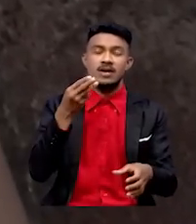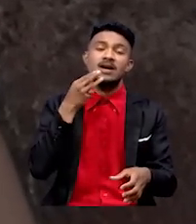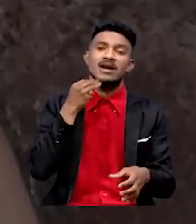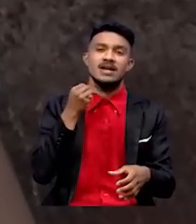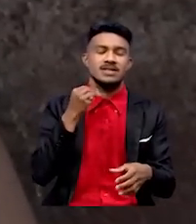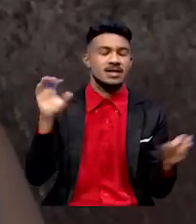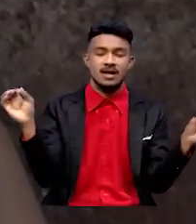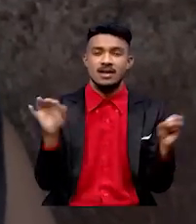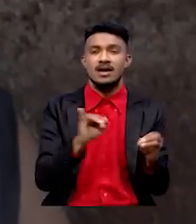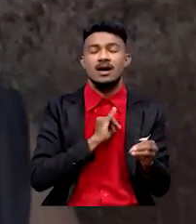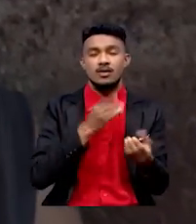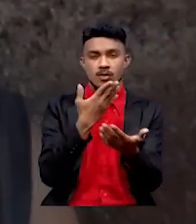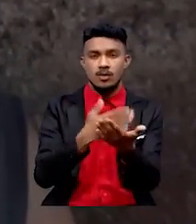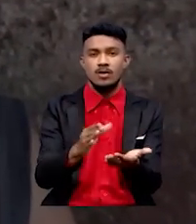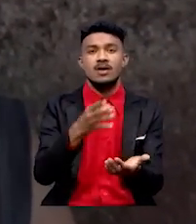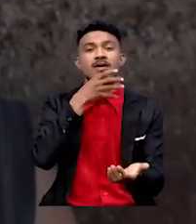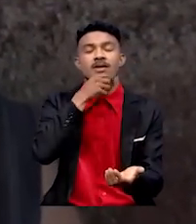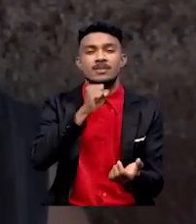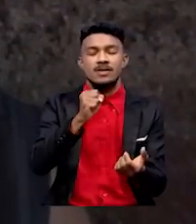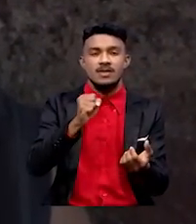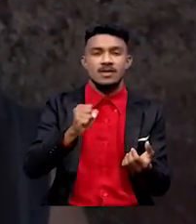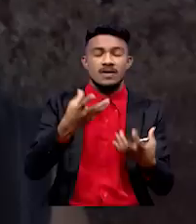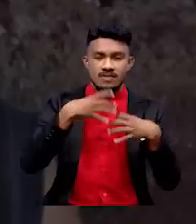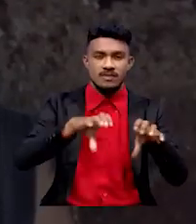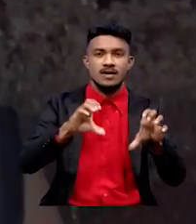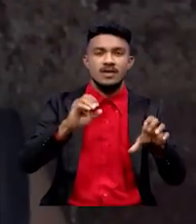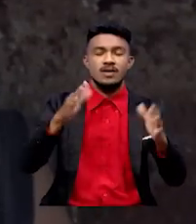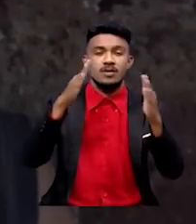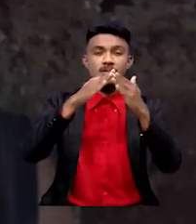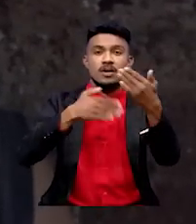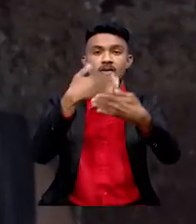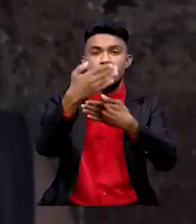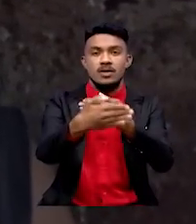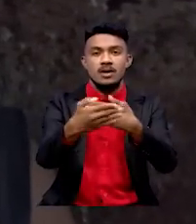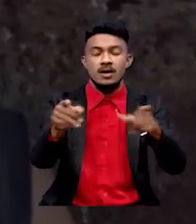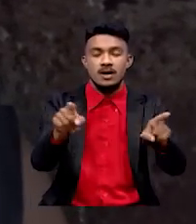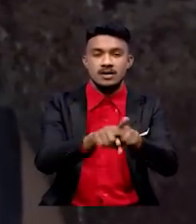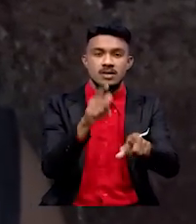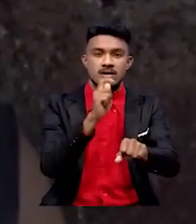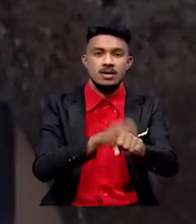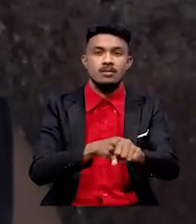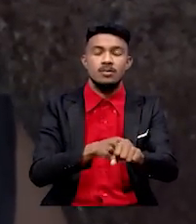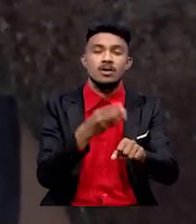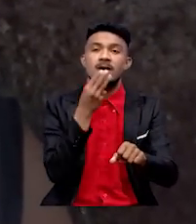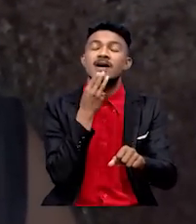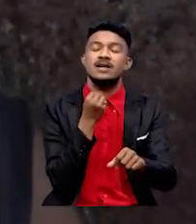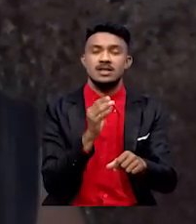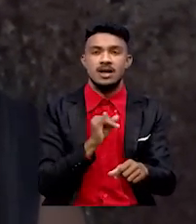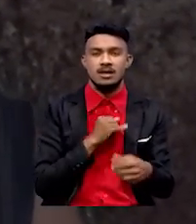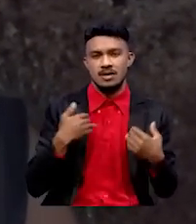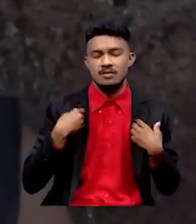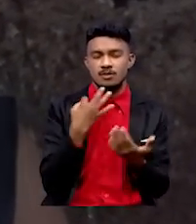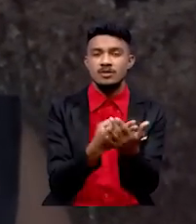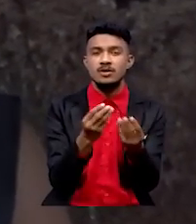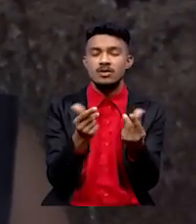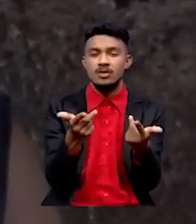sabra kaserne ya to yu bo ini di asa gora tempo has ne ha modal ya o hola fali na